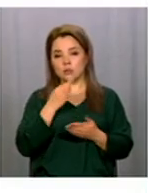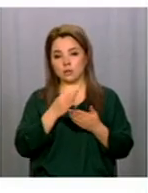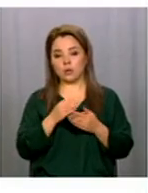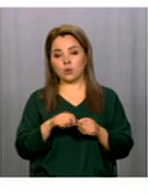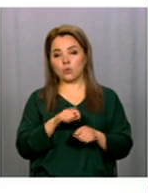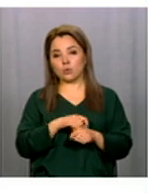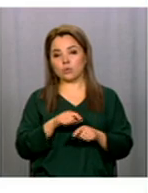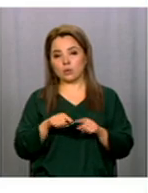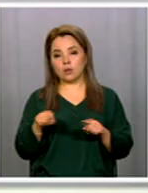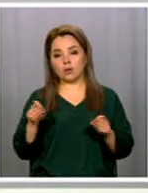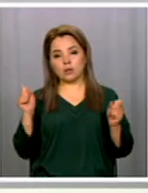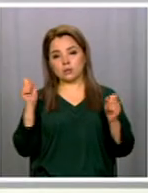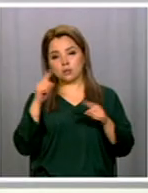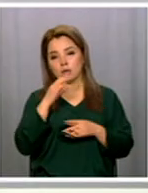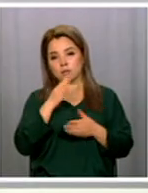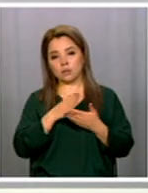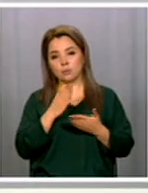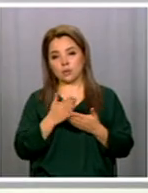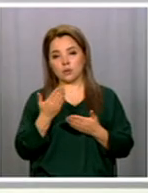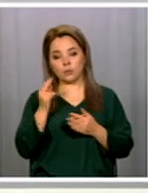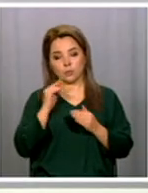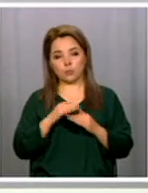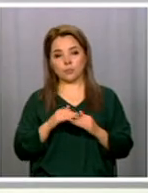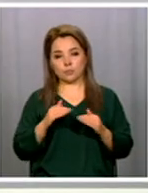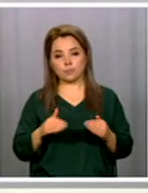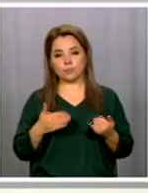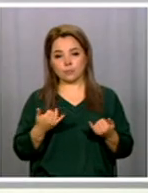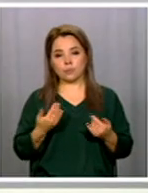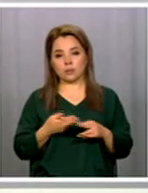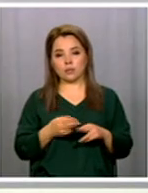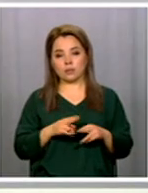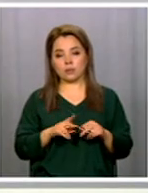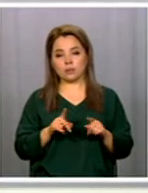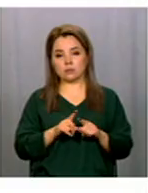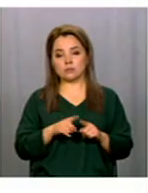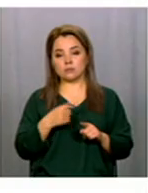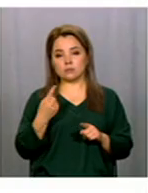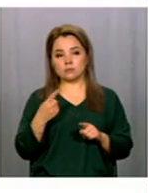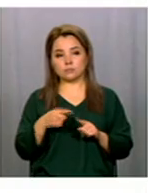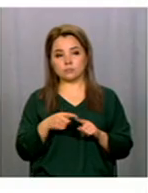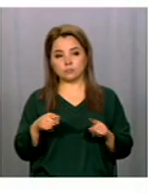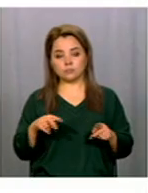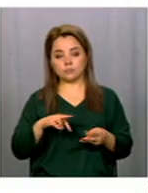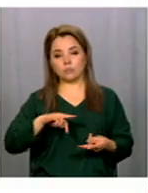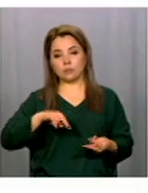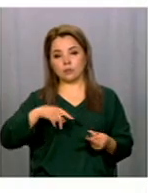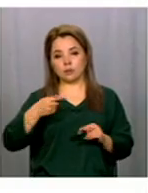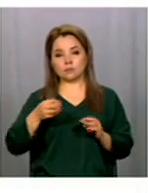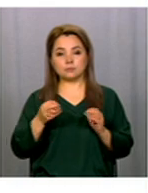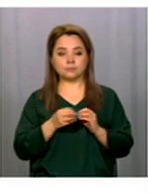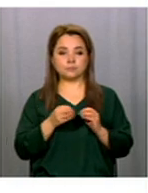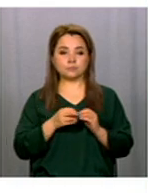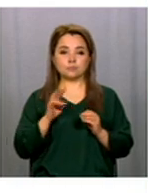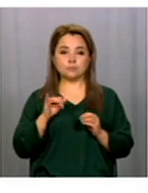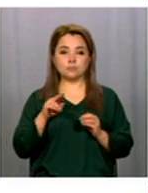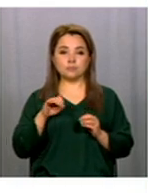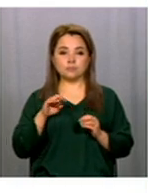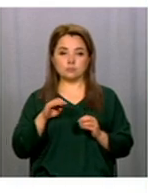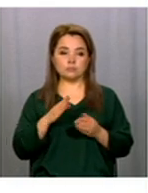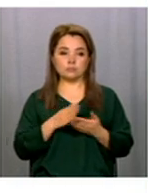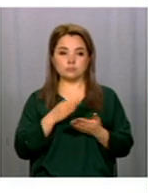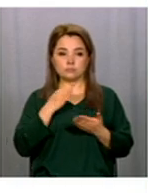ұзындығын анықтаймыз. Оқушылар, міне, мына бір шиыршықта 10 нуклеотид